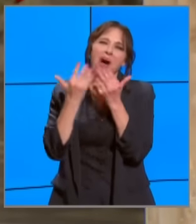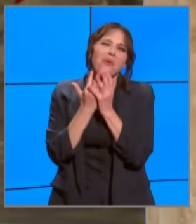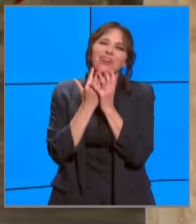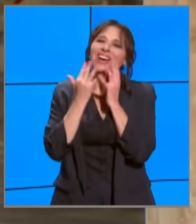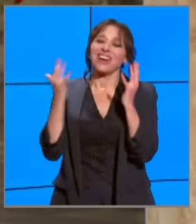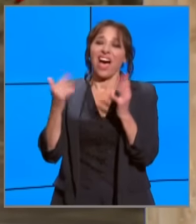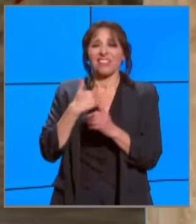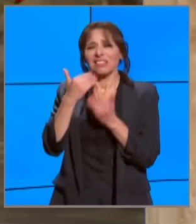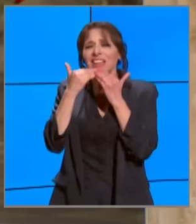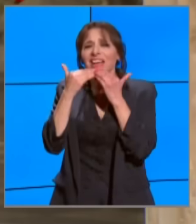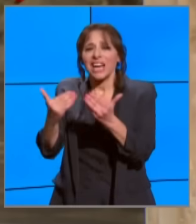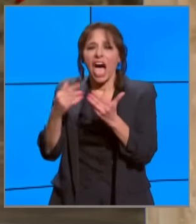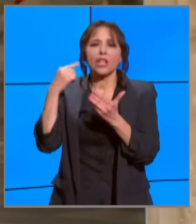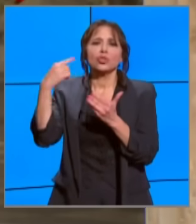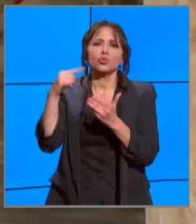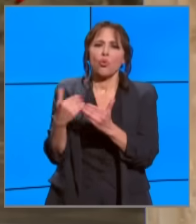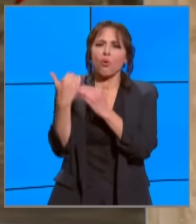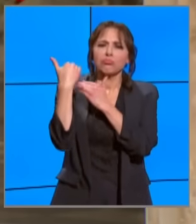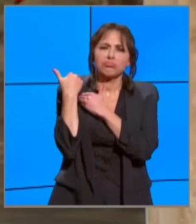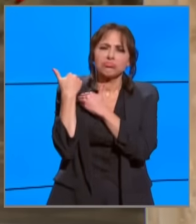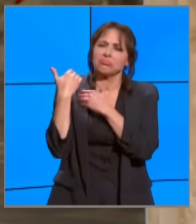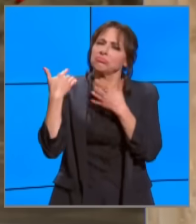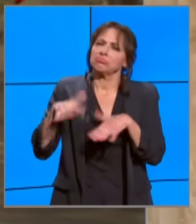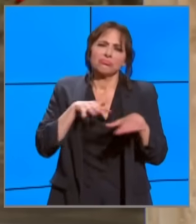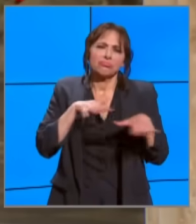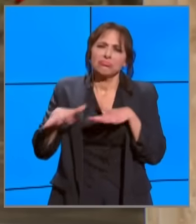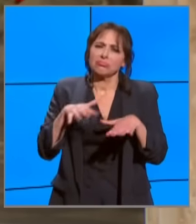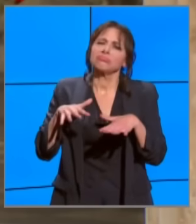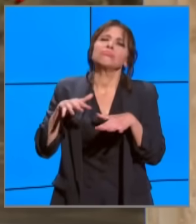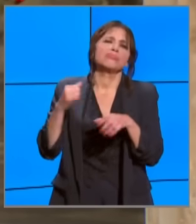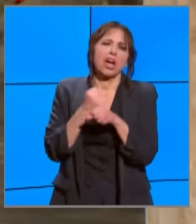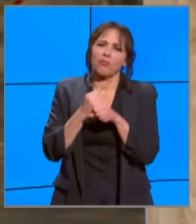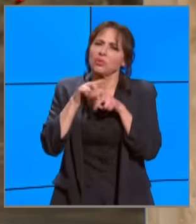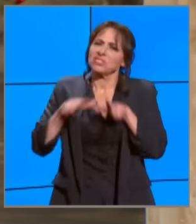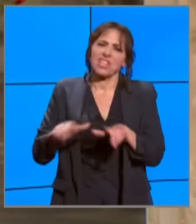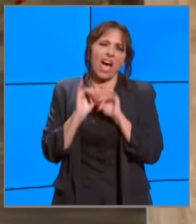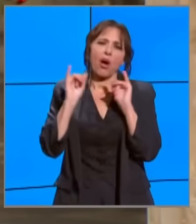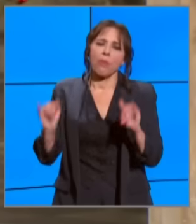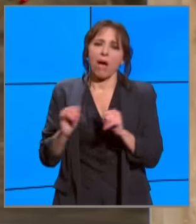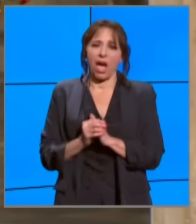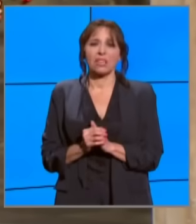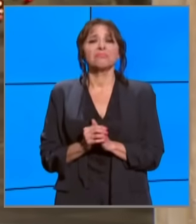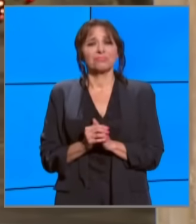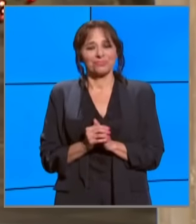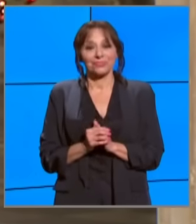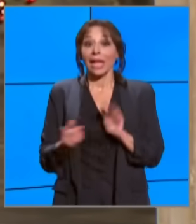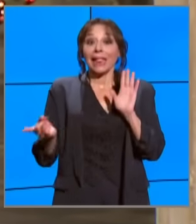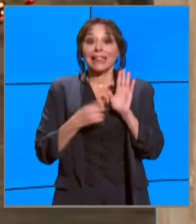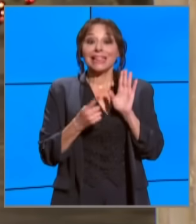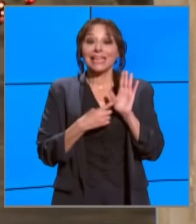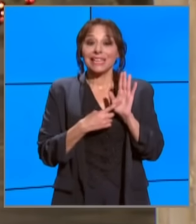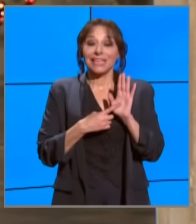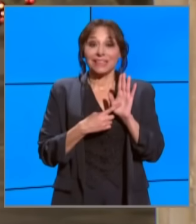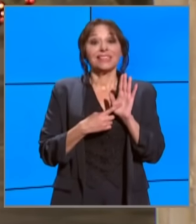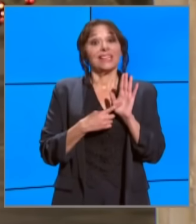ringrazio per il suo instancabile magistero affermare i diritti significa ascoltare gli